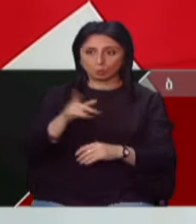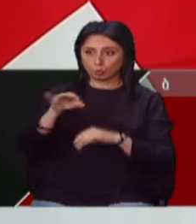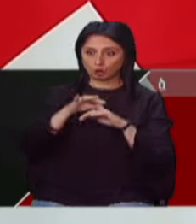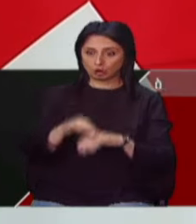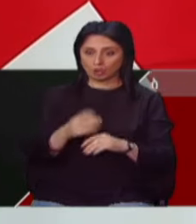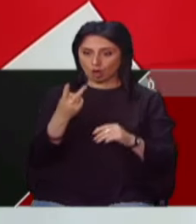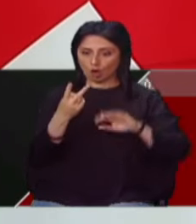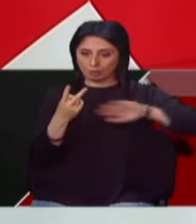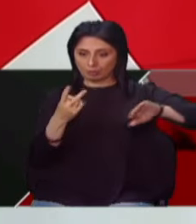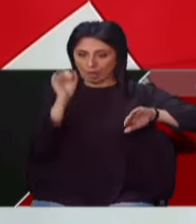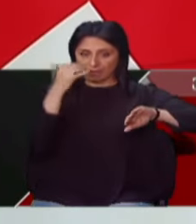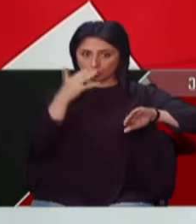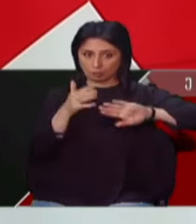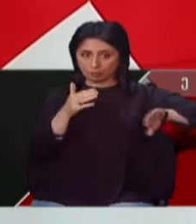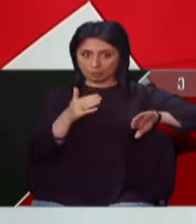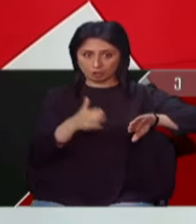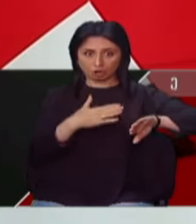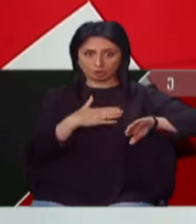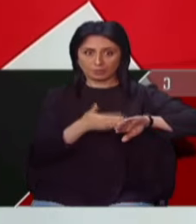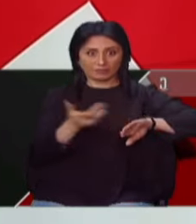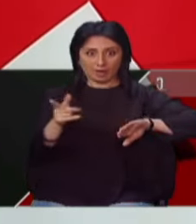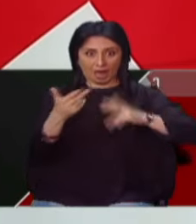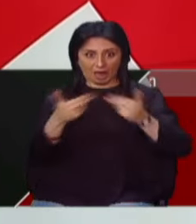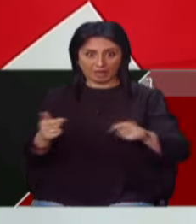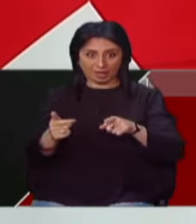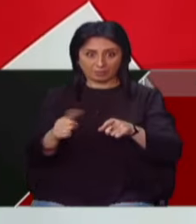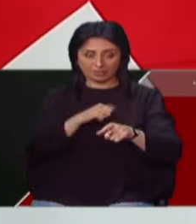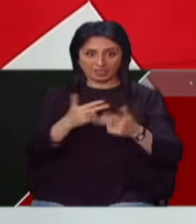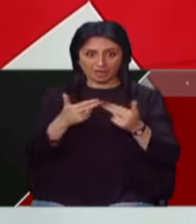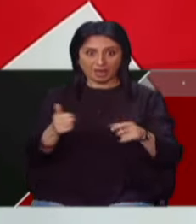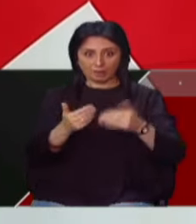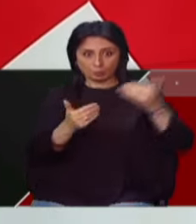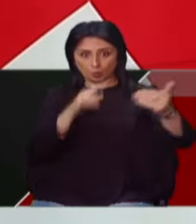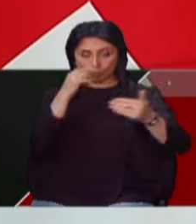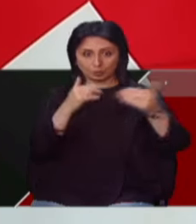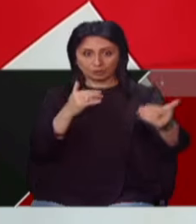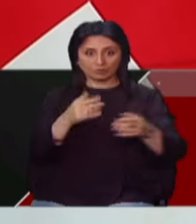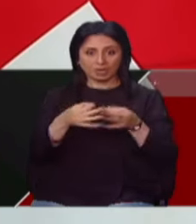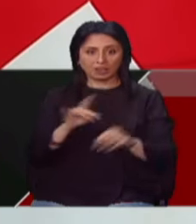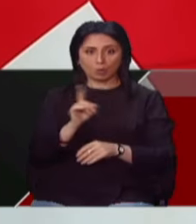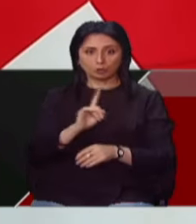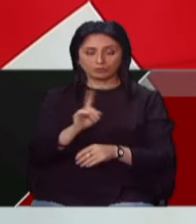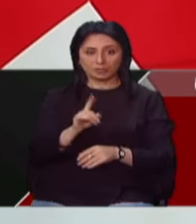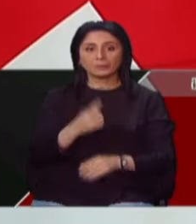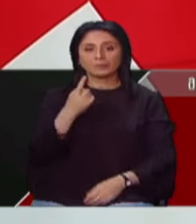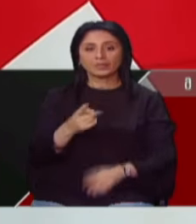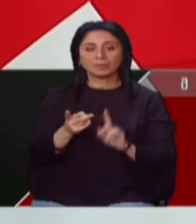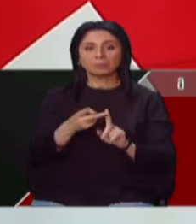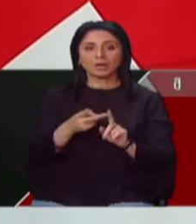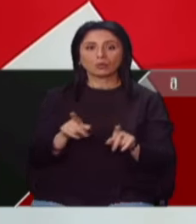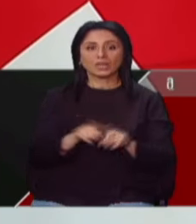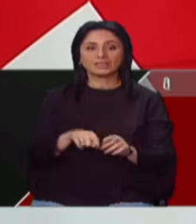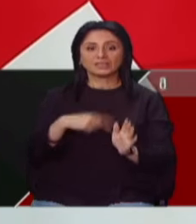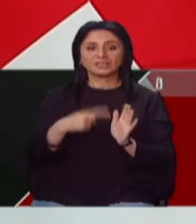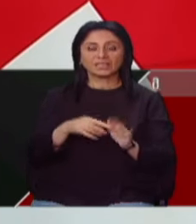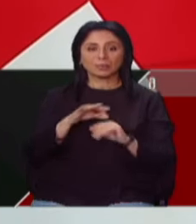ამ ორი რეგიონის გარეშე გამოდის რომ რა თქმა უნდა შენ თვითონვე არ აღიარებ ამაზე რაც არის დაუშვებელი ეს ერთი მერე მეორე ისეთ